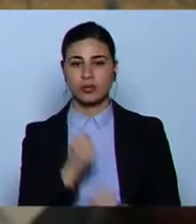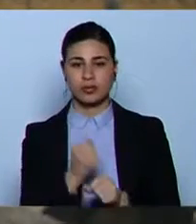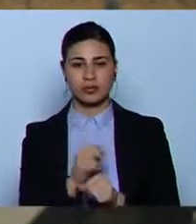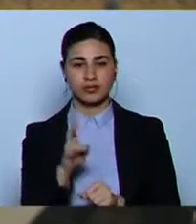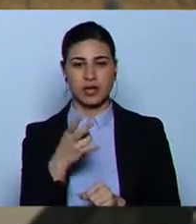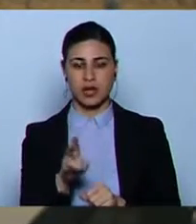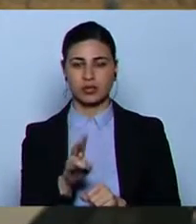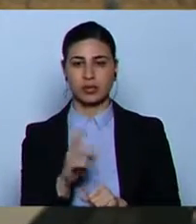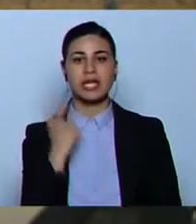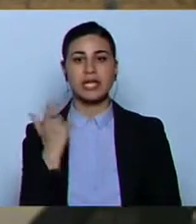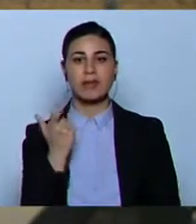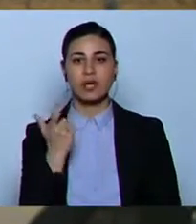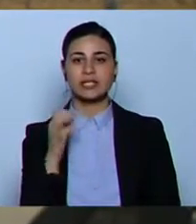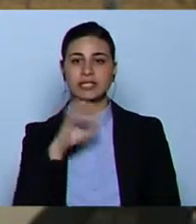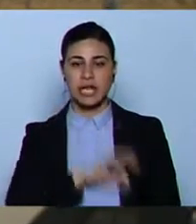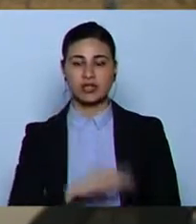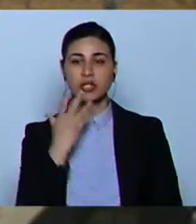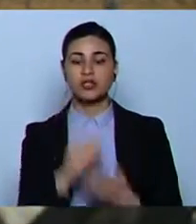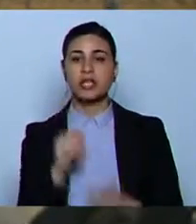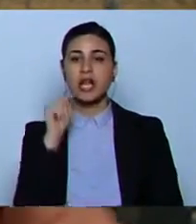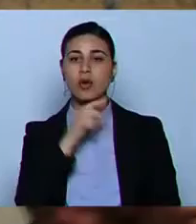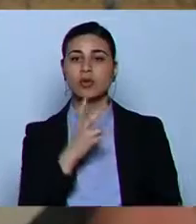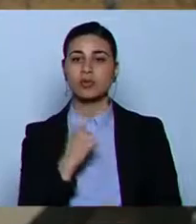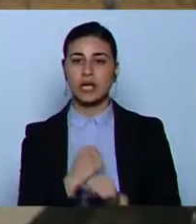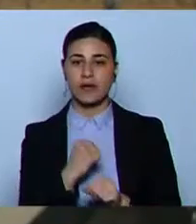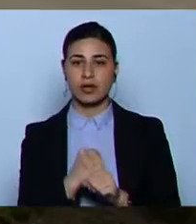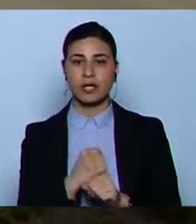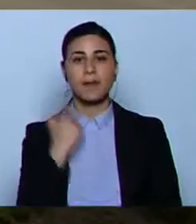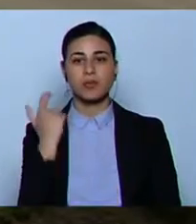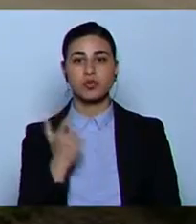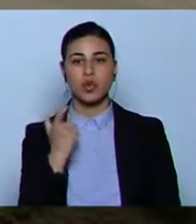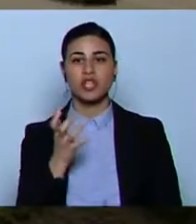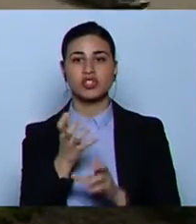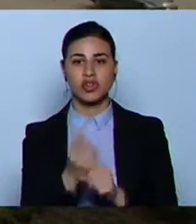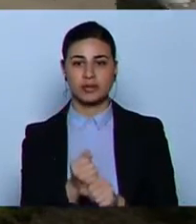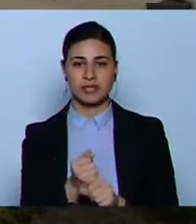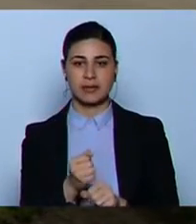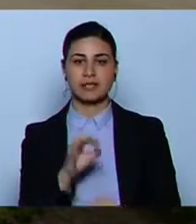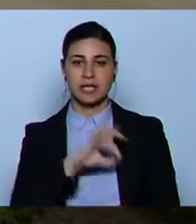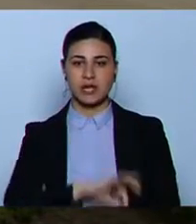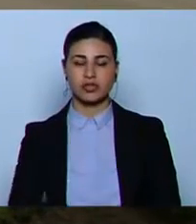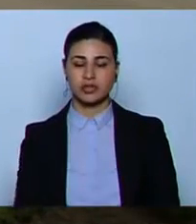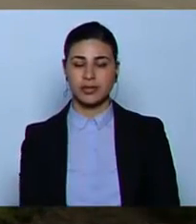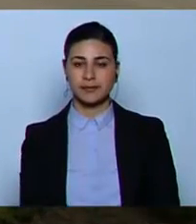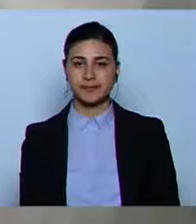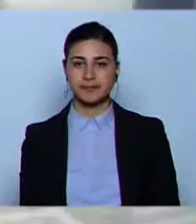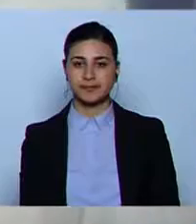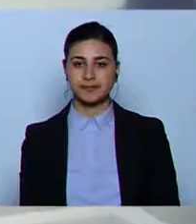მოახდინოთ დემოკრატიის ხარჯზე. ჩვენ ეკონომია უნდა მოახდინოთ ბიუროკრატიის შემცირების ხარჯზე.